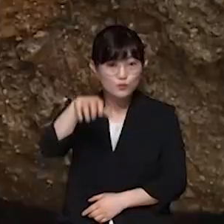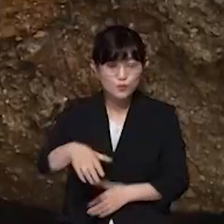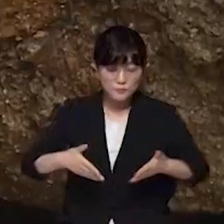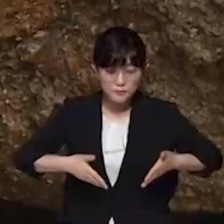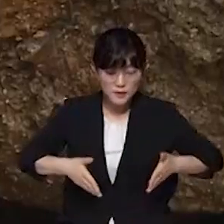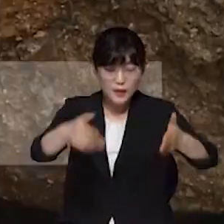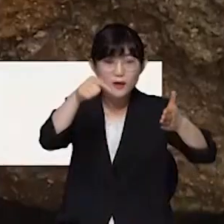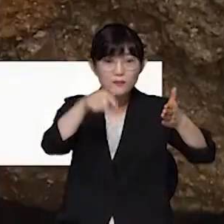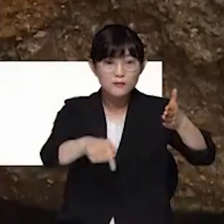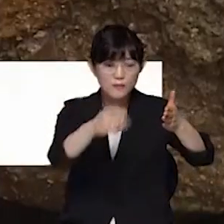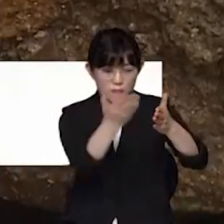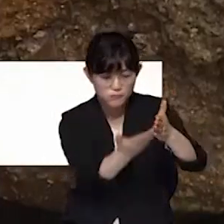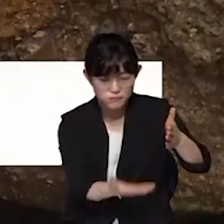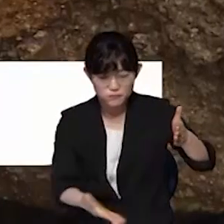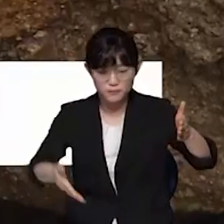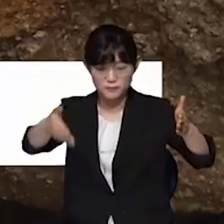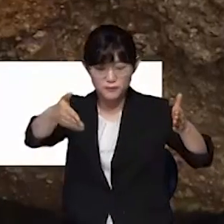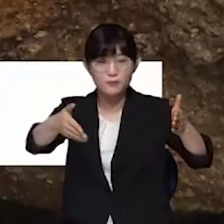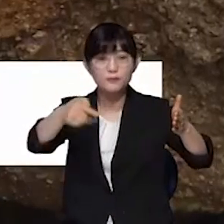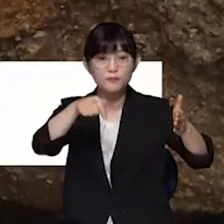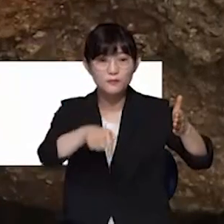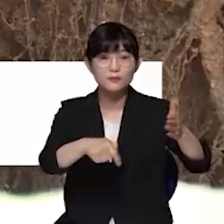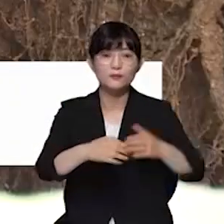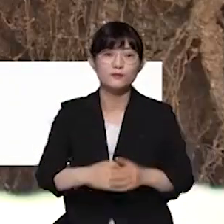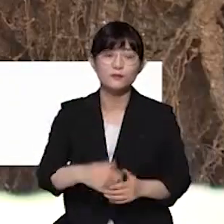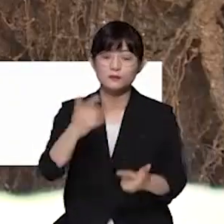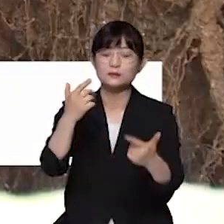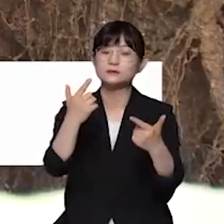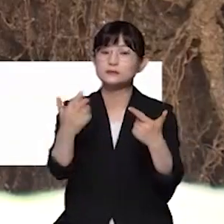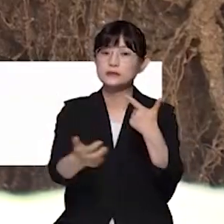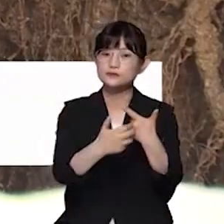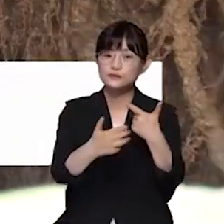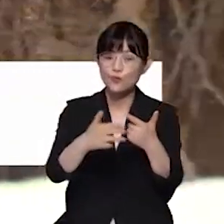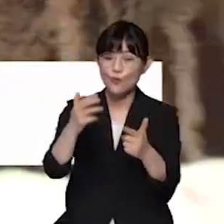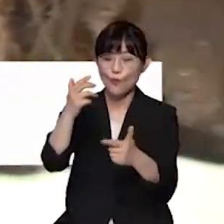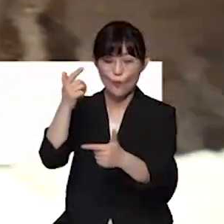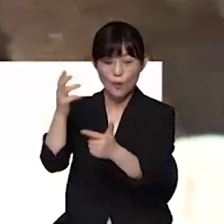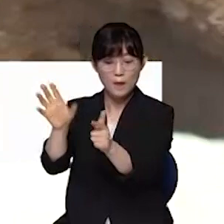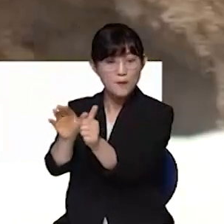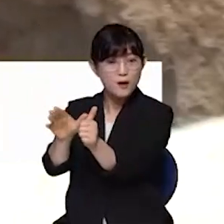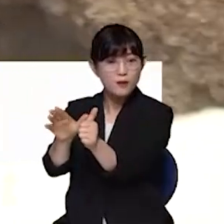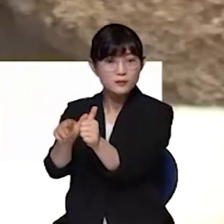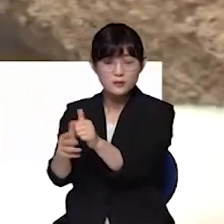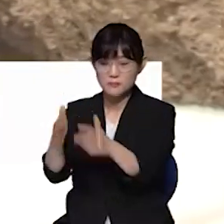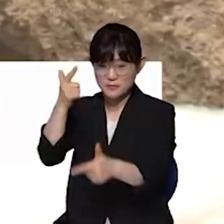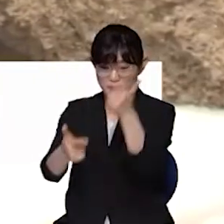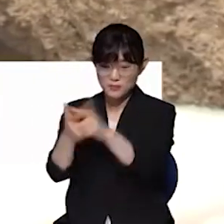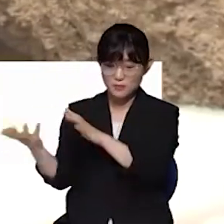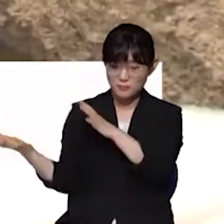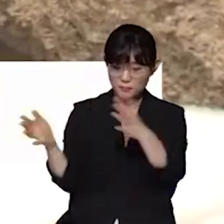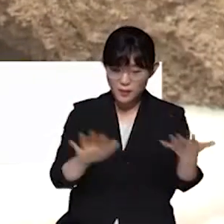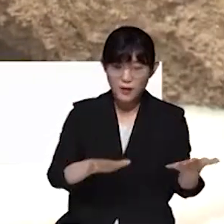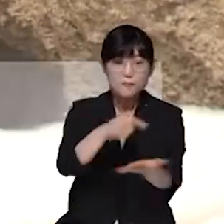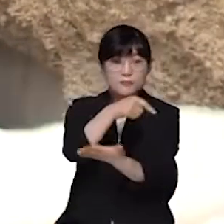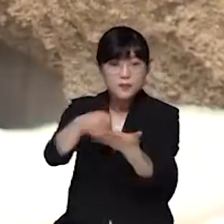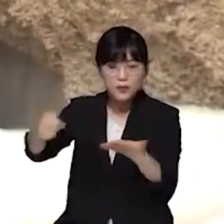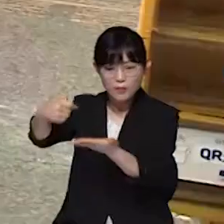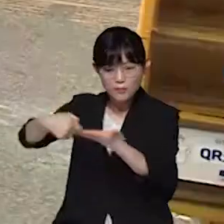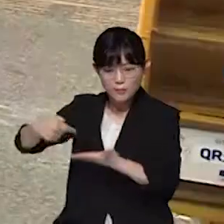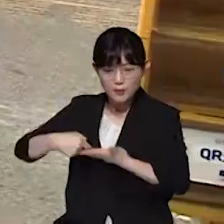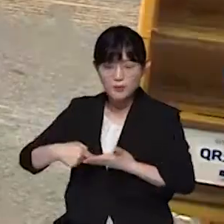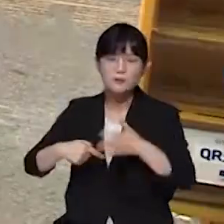지름 1m가량의 싱크홀이 발생했고 나주와 함평에선 나무가 쓰러지는 등 10여 건의 피해 신고가